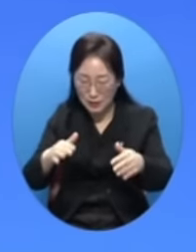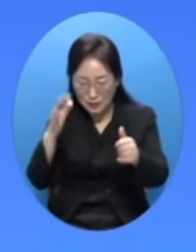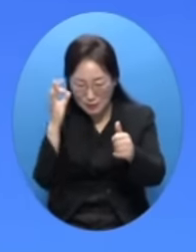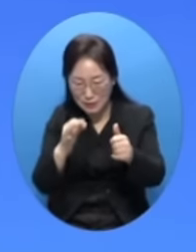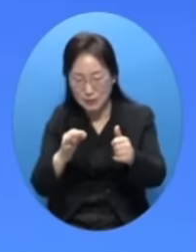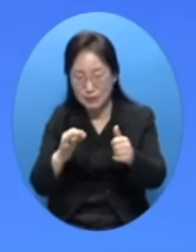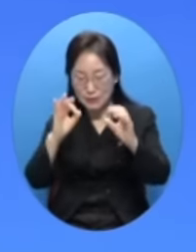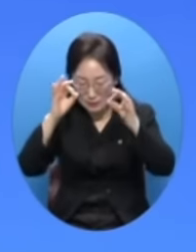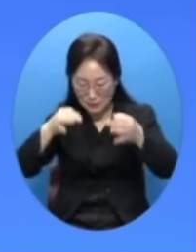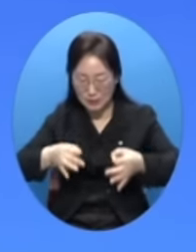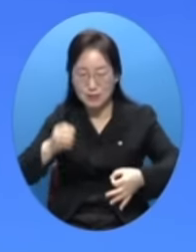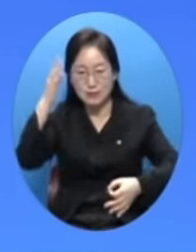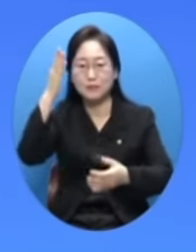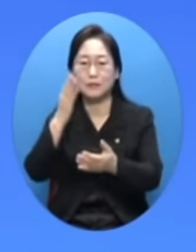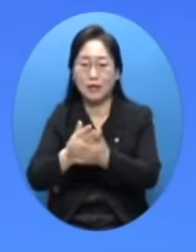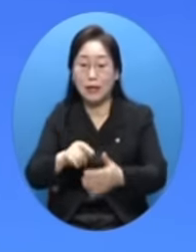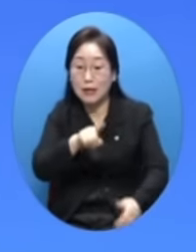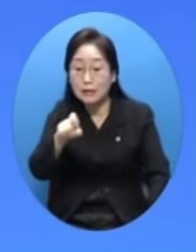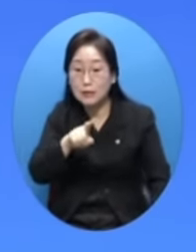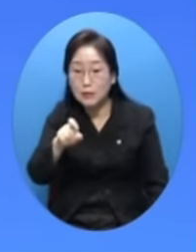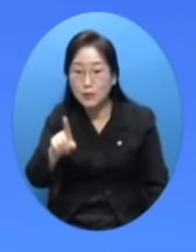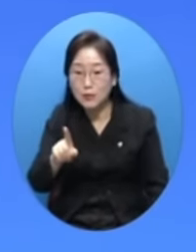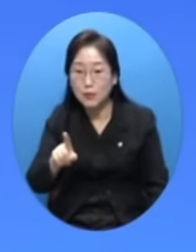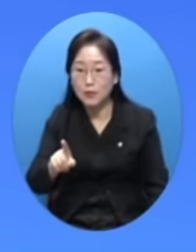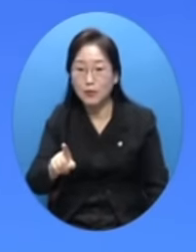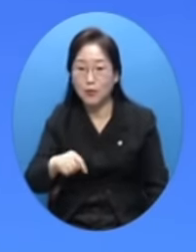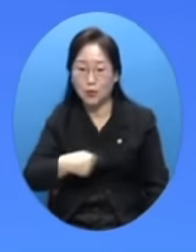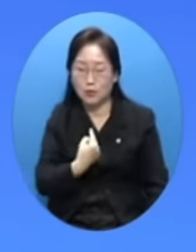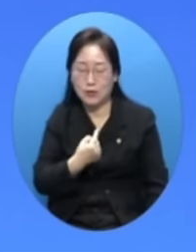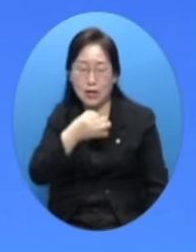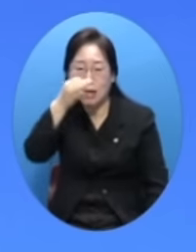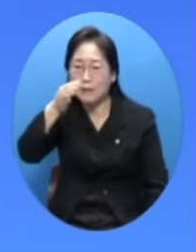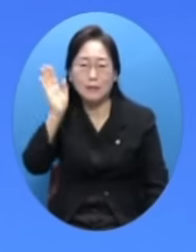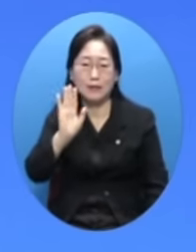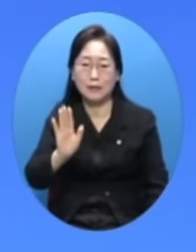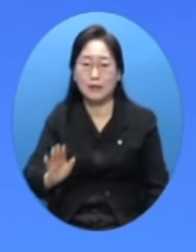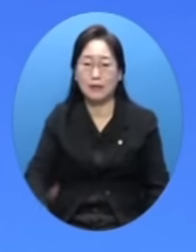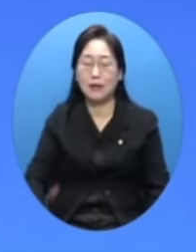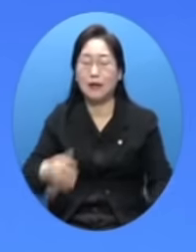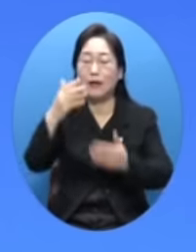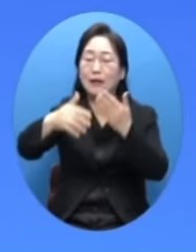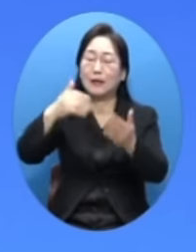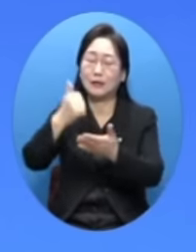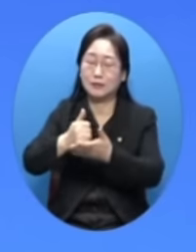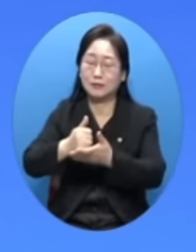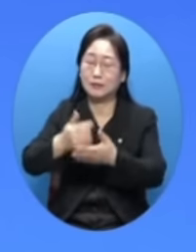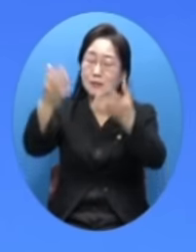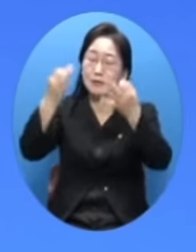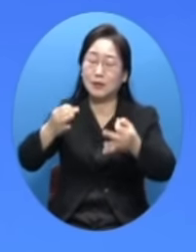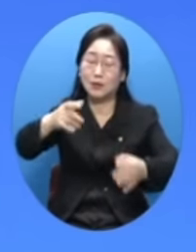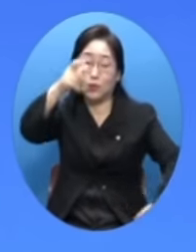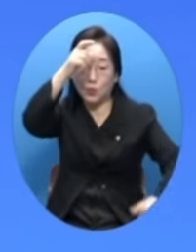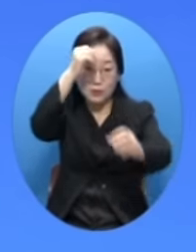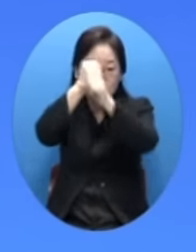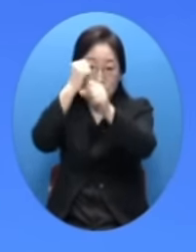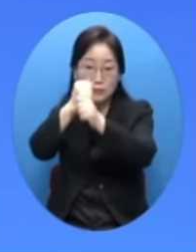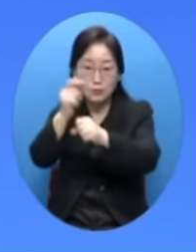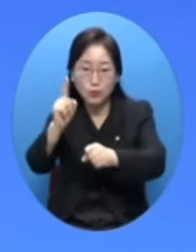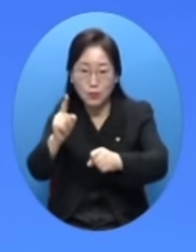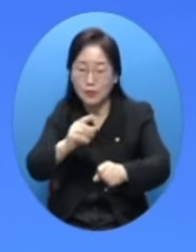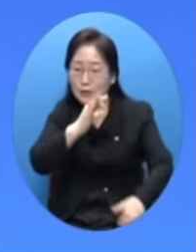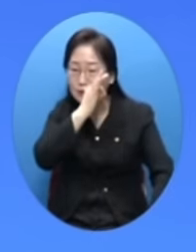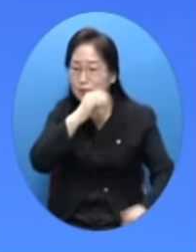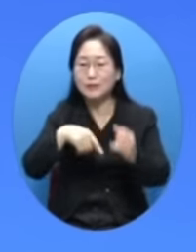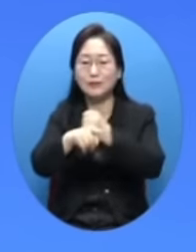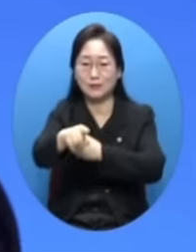것입니다 지렁이는 자기 소리를 내지 않습니다 우리가 하나님 앞에서 서 내 고집 내 주장하고 살면 우리는 부끄러운 삶을